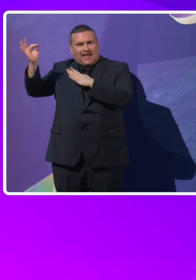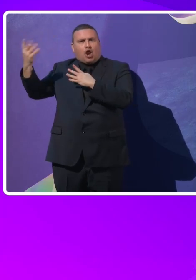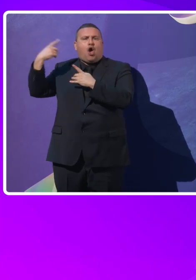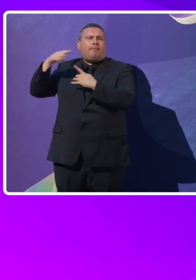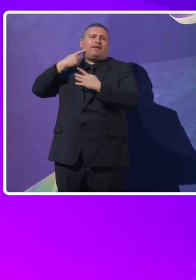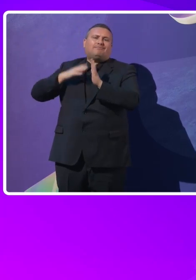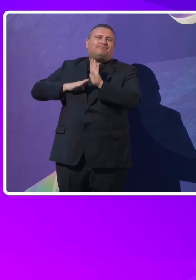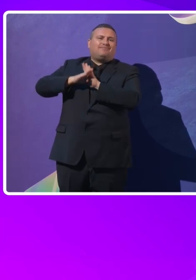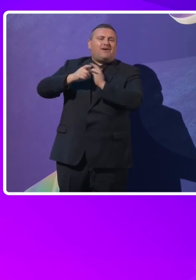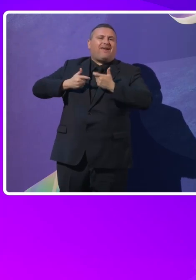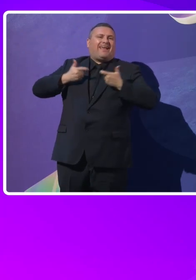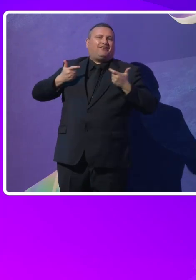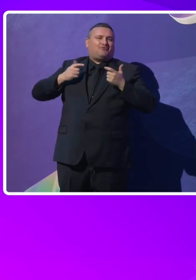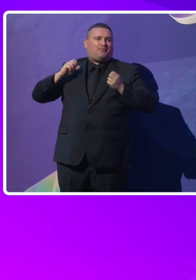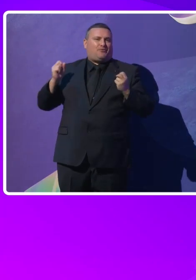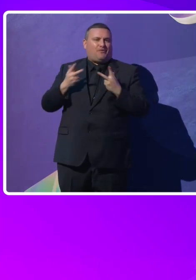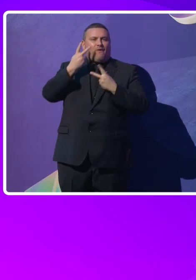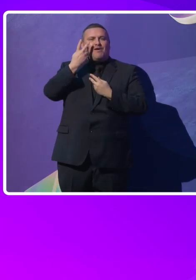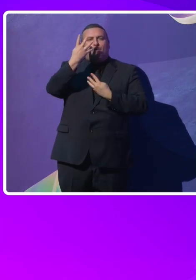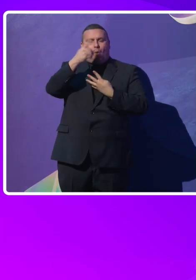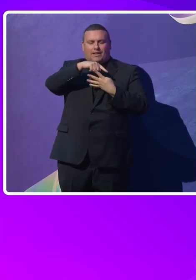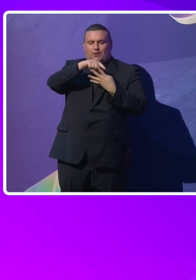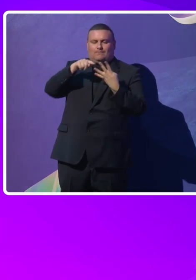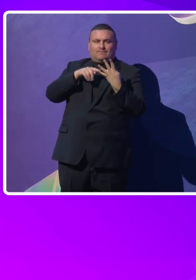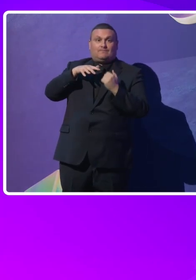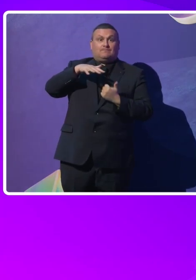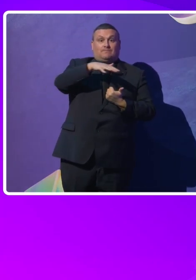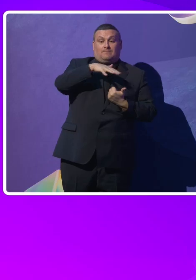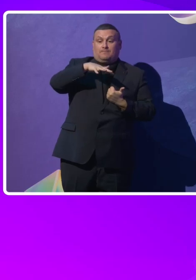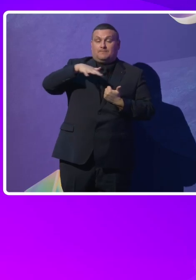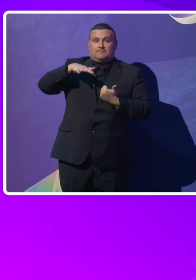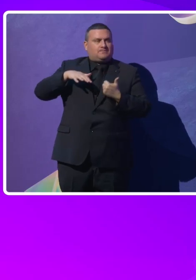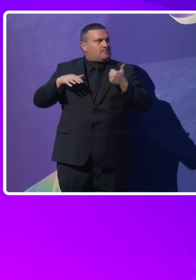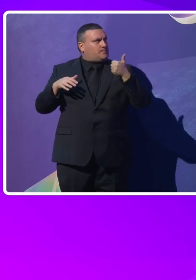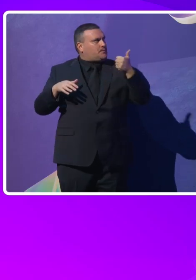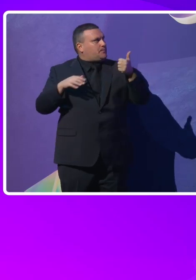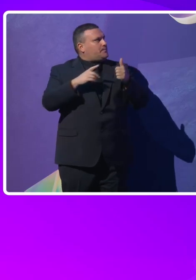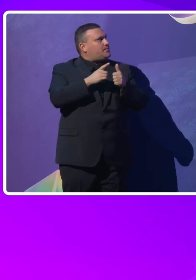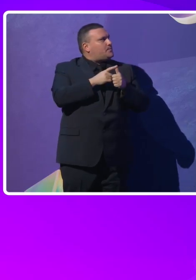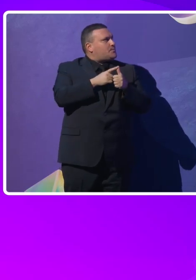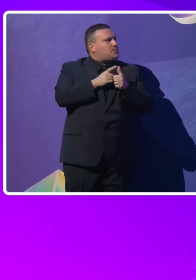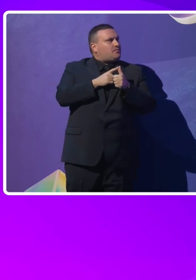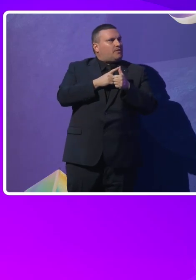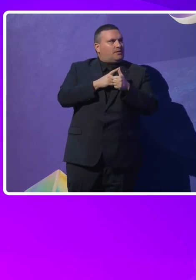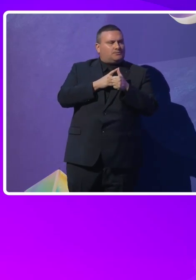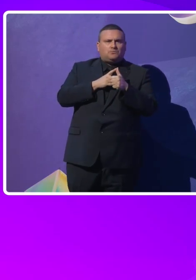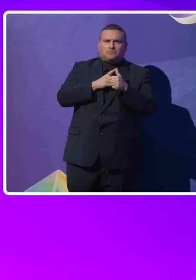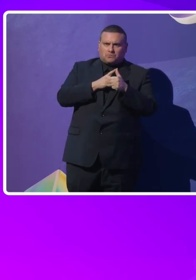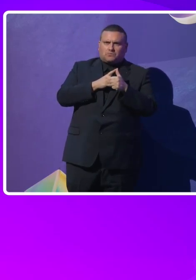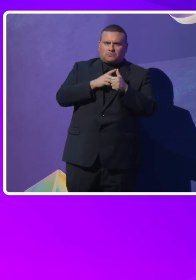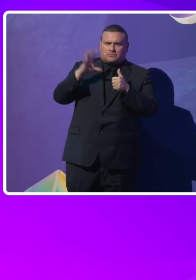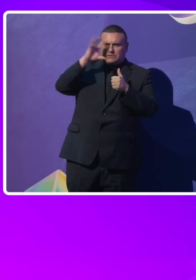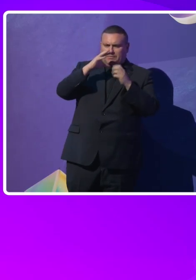un po' in una carrellata queste quattro aree e in particolare questa nuova capacità di comprendere i dati critici delle